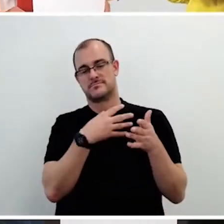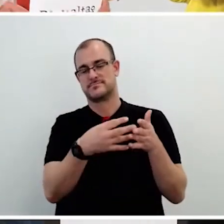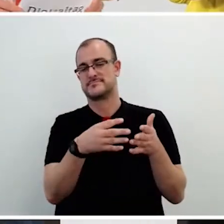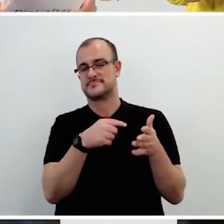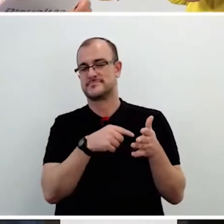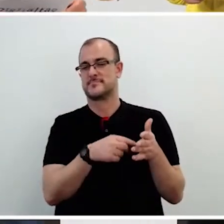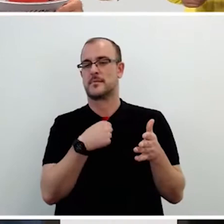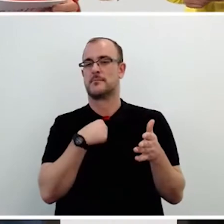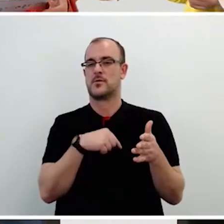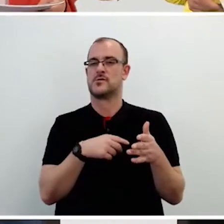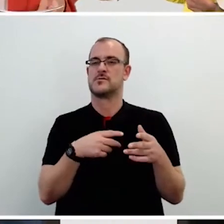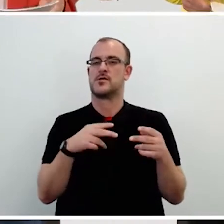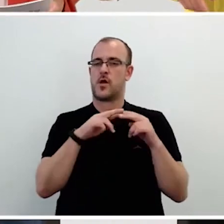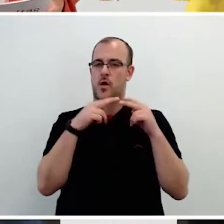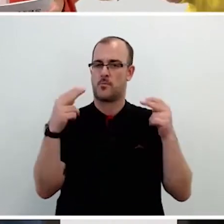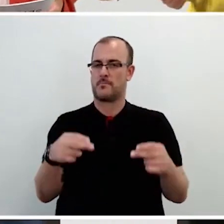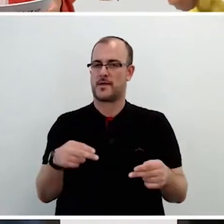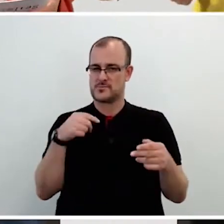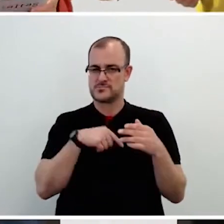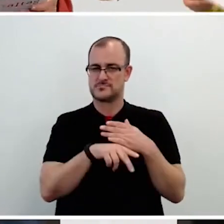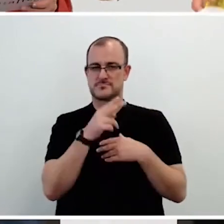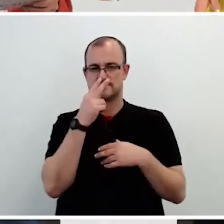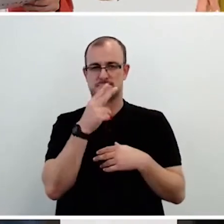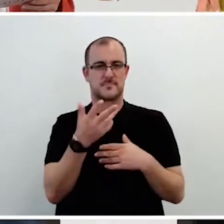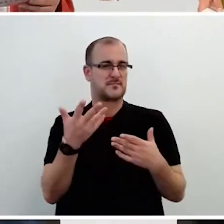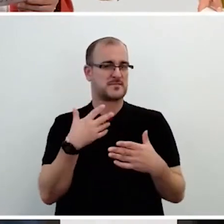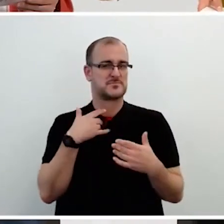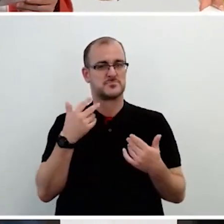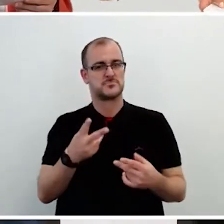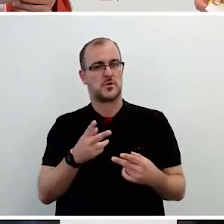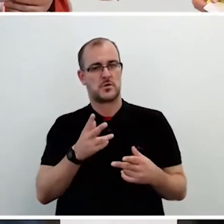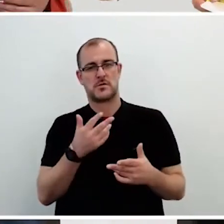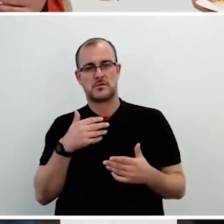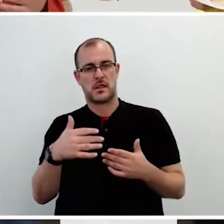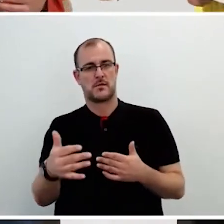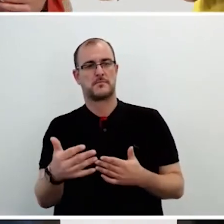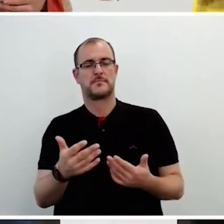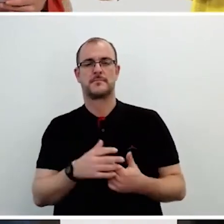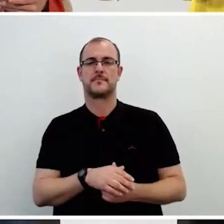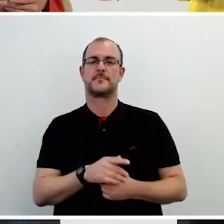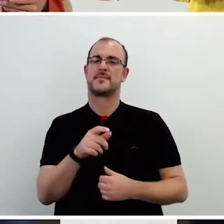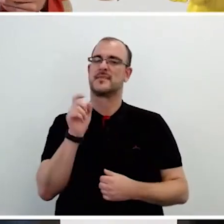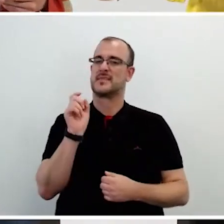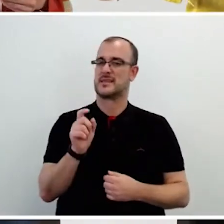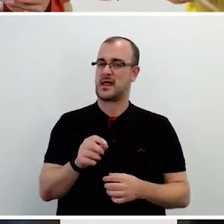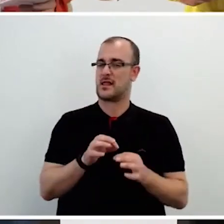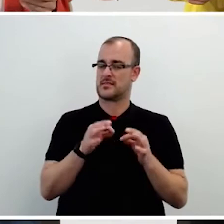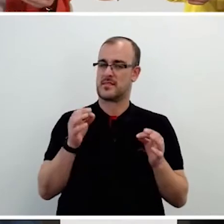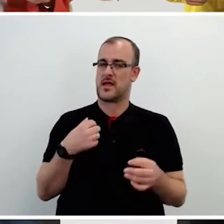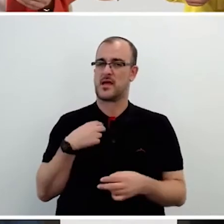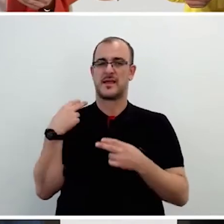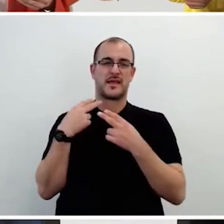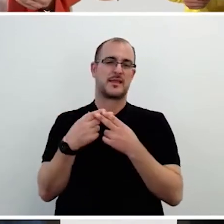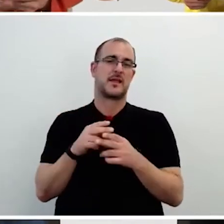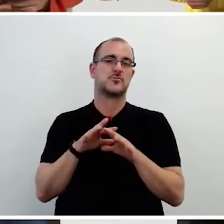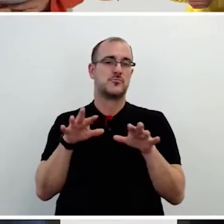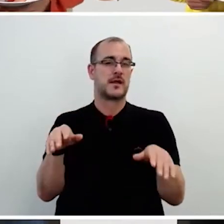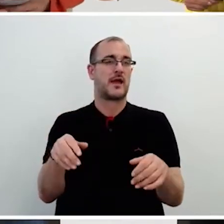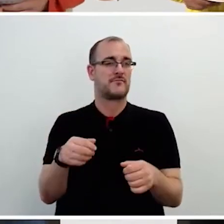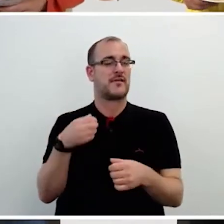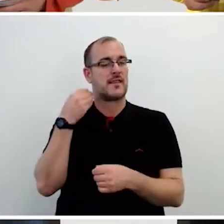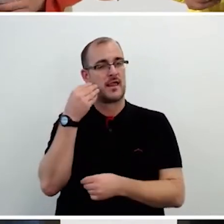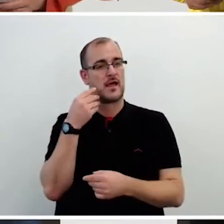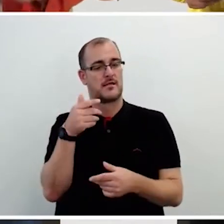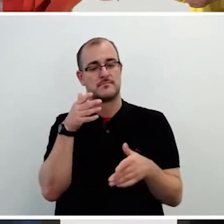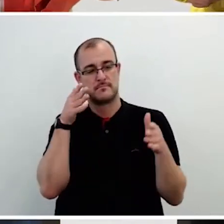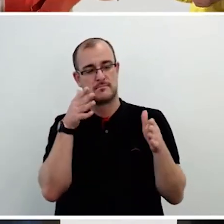bei uns auf der Webseite sehen. Luisa, was erwartet uns sonst denn noch gleich? Genau, auch beim Digitaltag steht generationsübergreifendes Lernen im Fokus